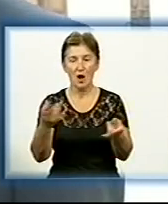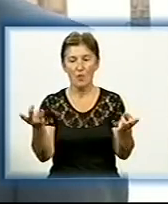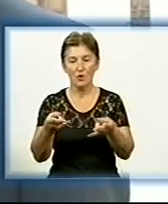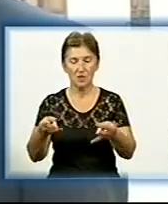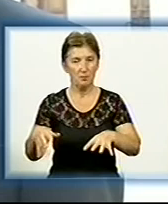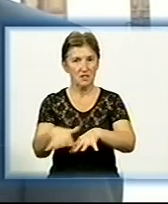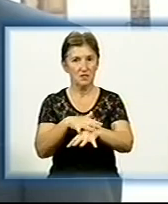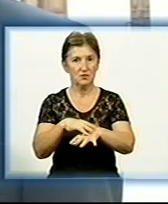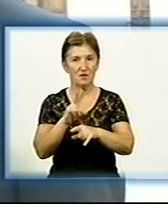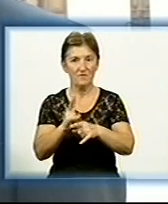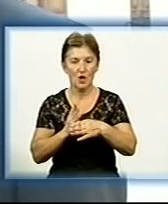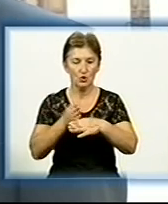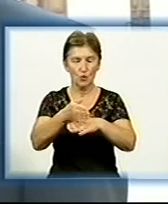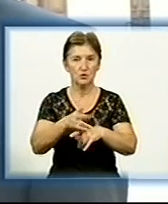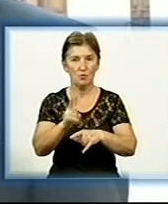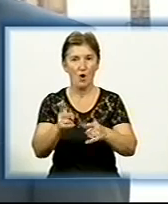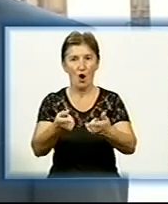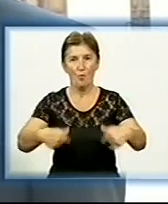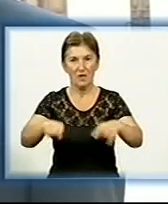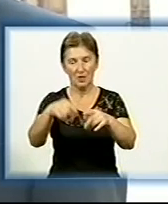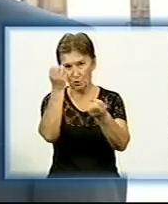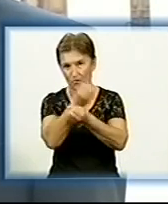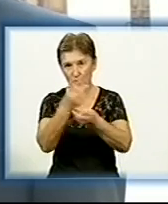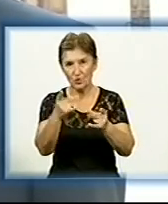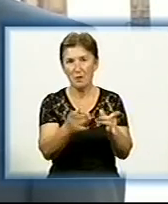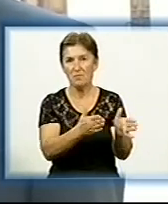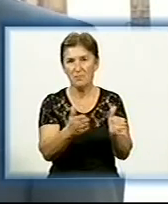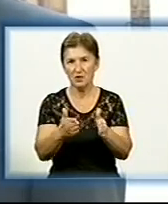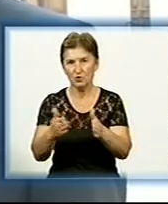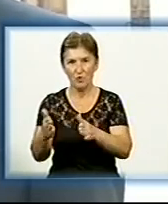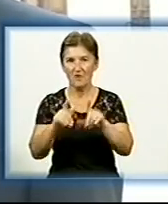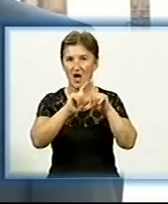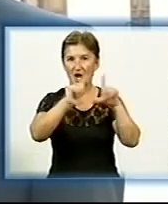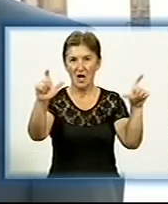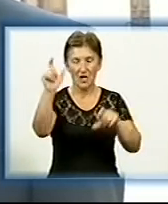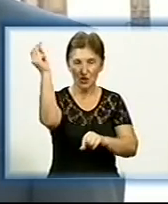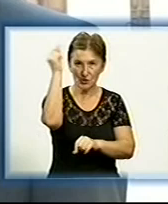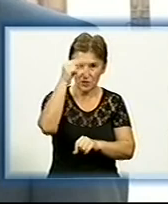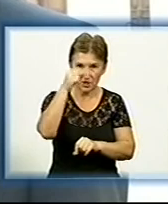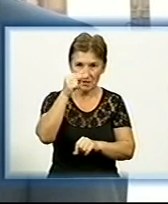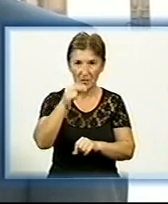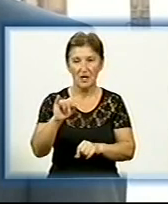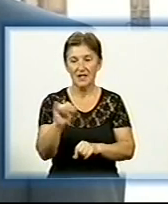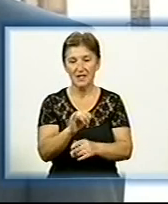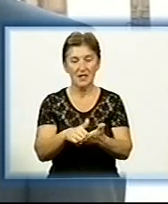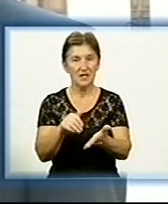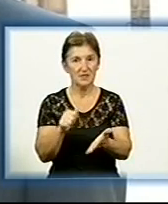в доступу до об'єктів культури, для підготовки шкіл до нового навчального року і